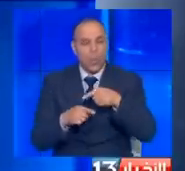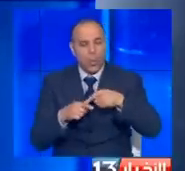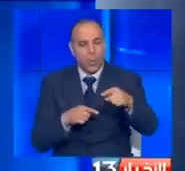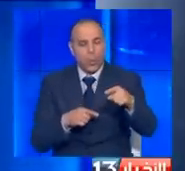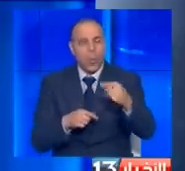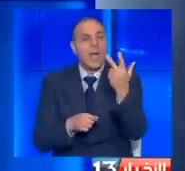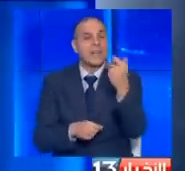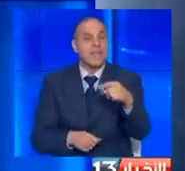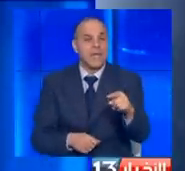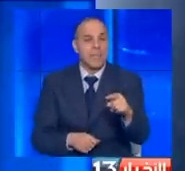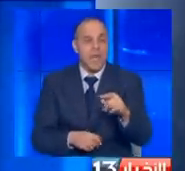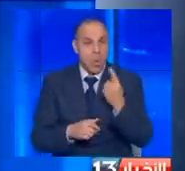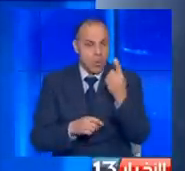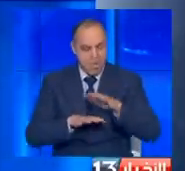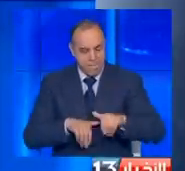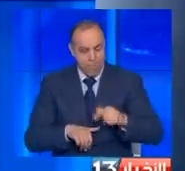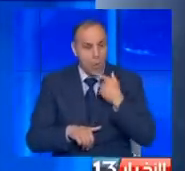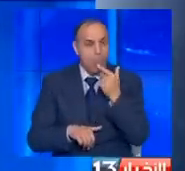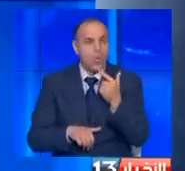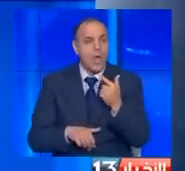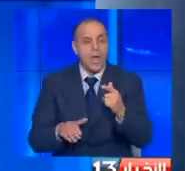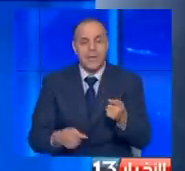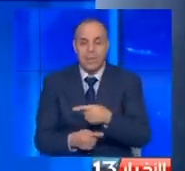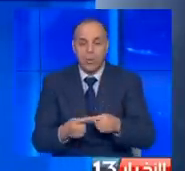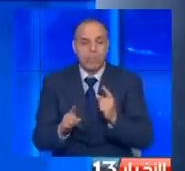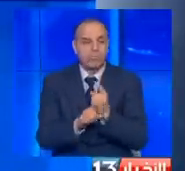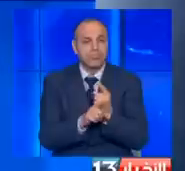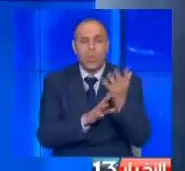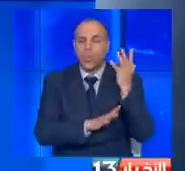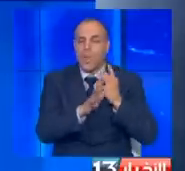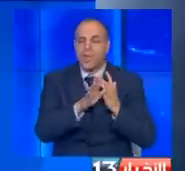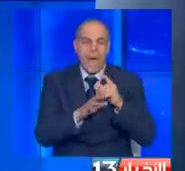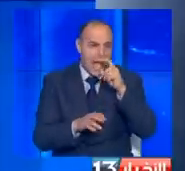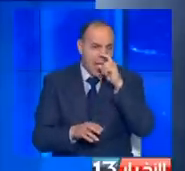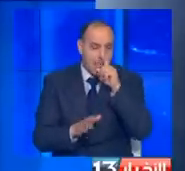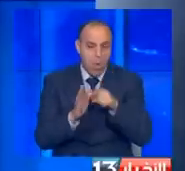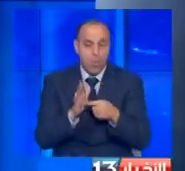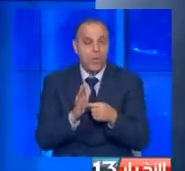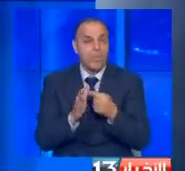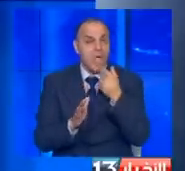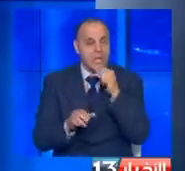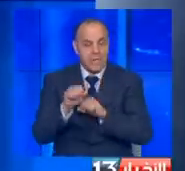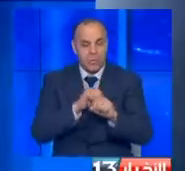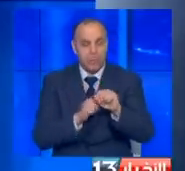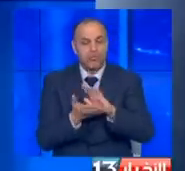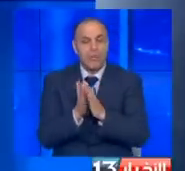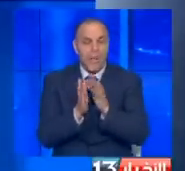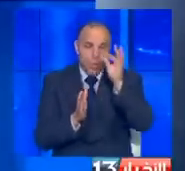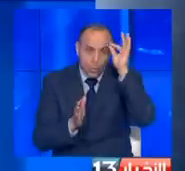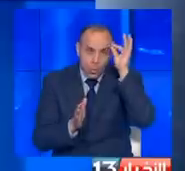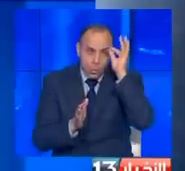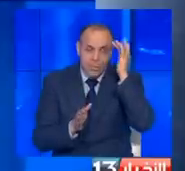ثلاثه ايام اخرها اليوم تشهد دوره ملتقى التراث الشعبي العربيه الاولى تنظمه الجمعيه التونسيه